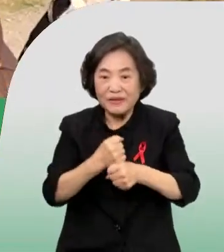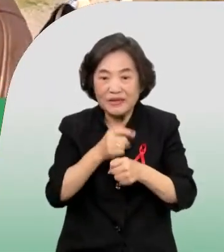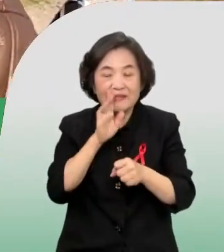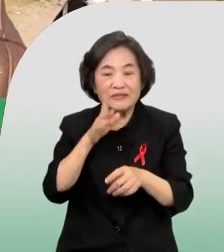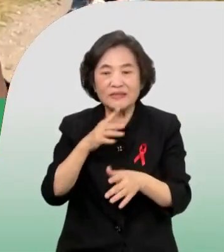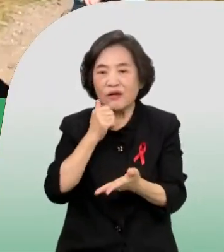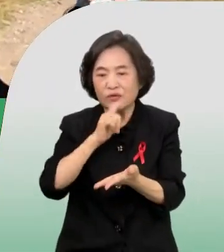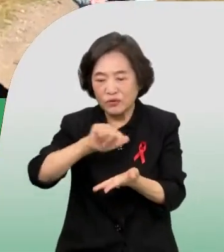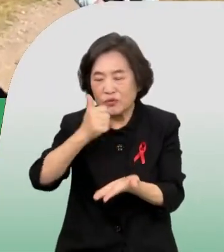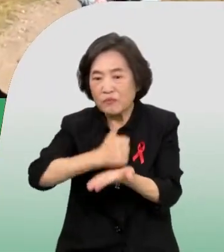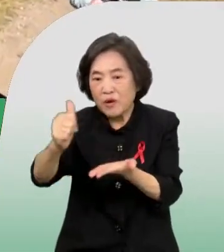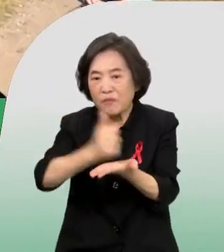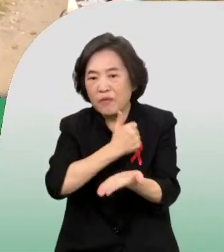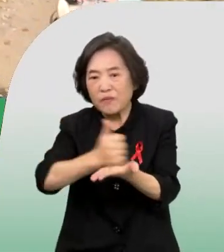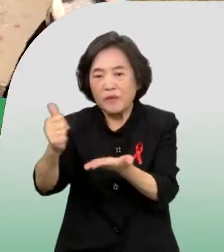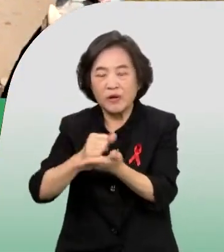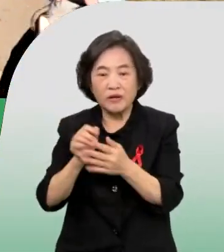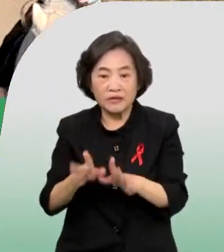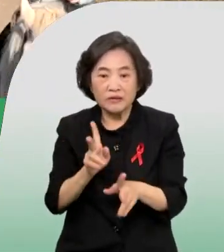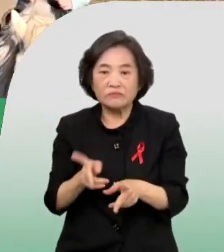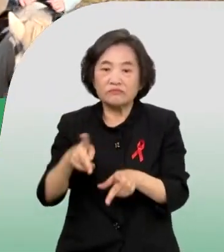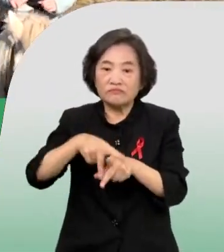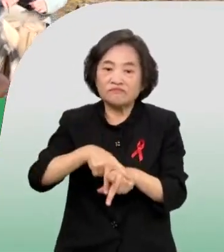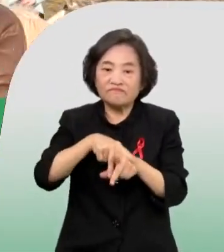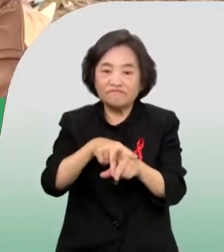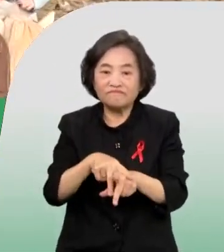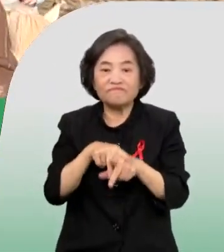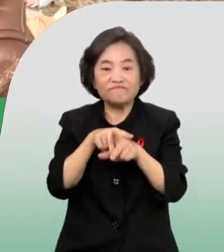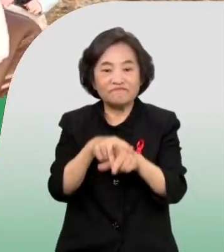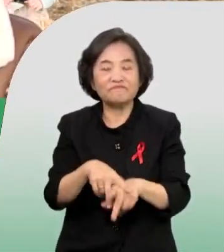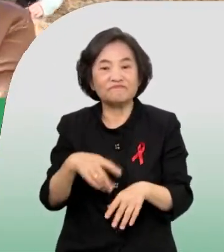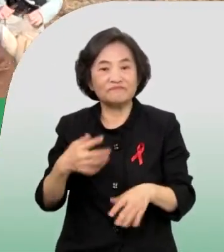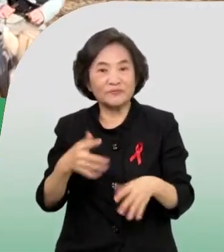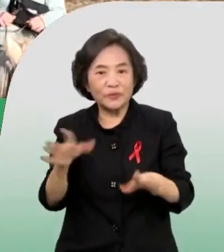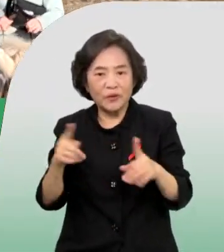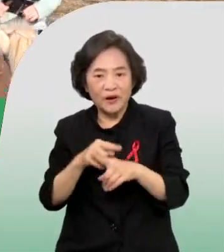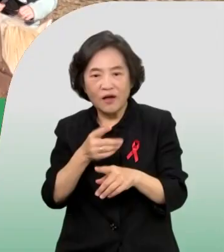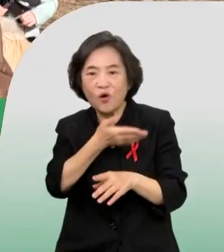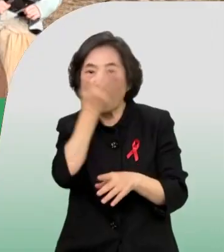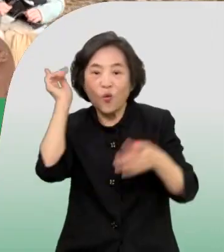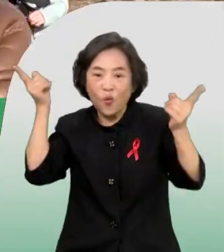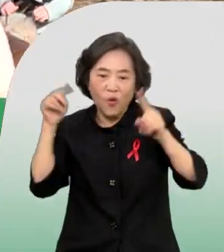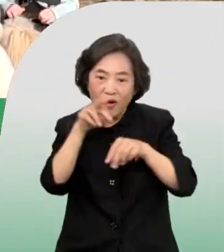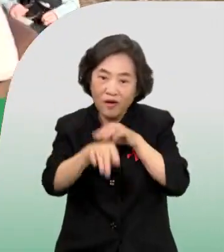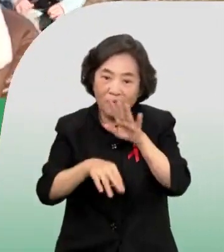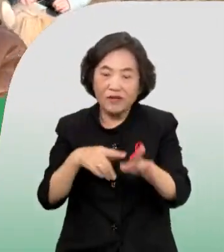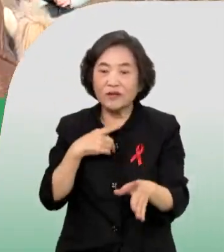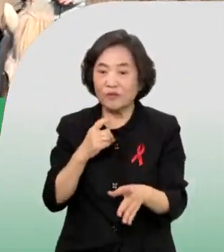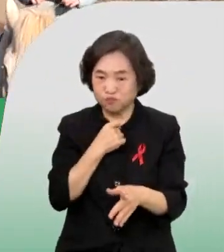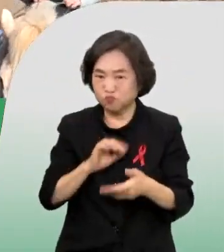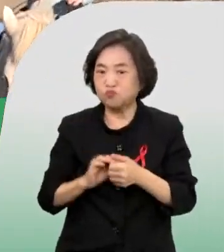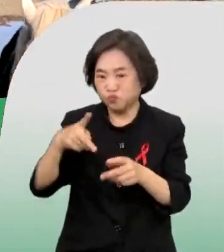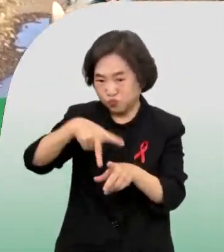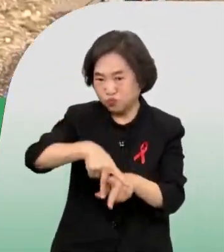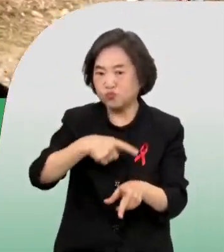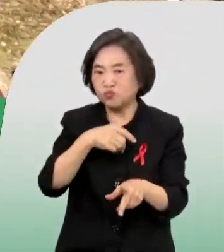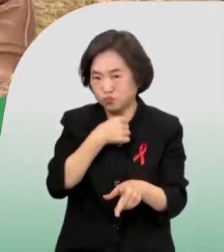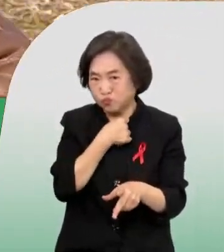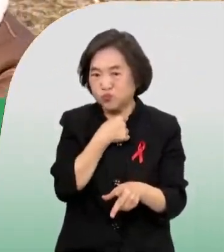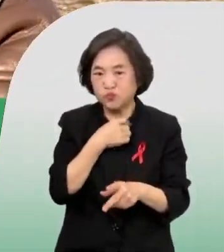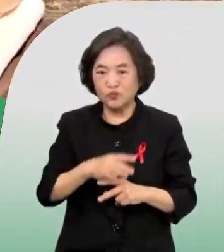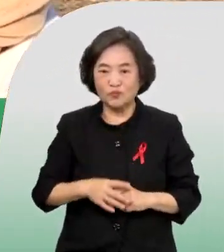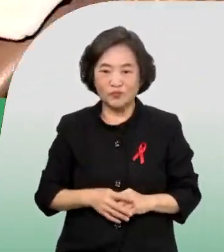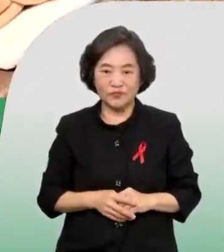村中外在东西街，不过了下期冰岛马，咪系东岛观光客来到冰岛，天朝外体验街发通知